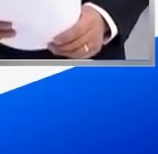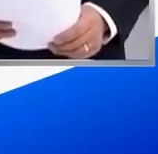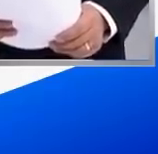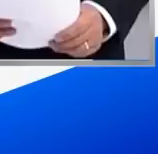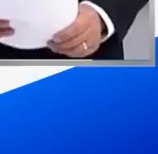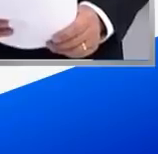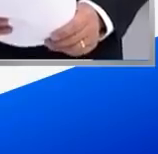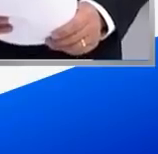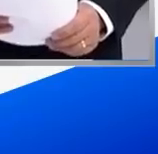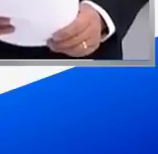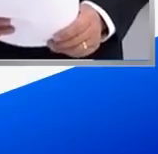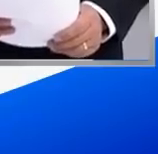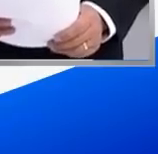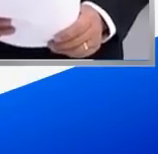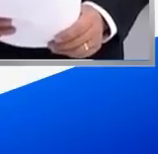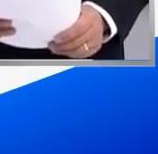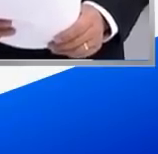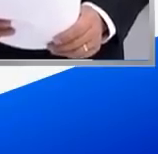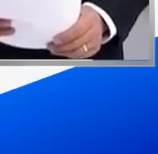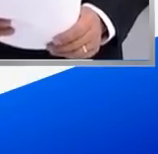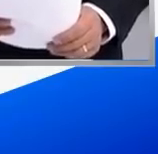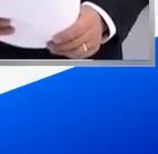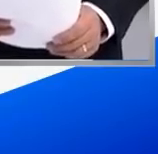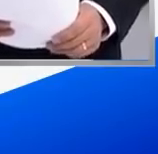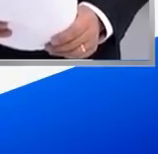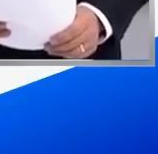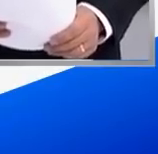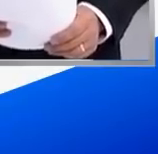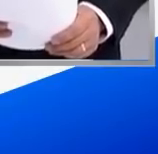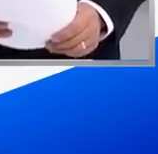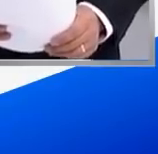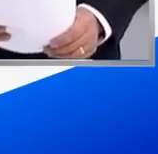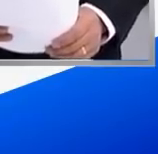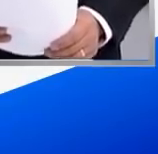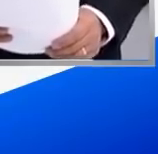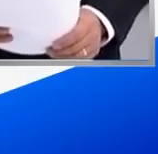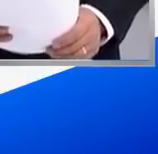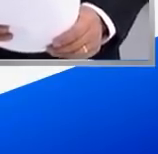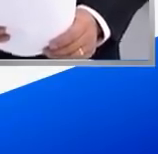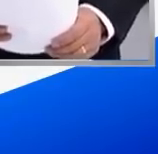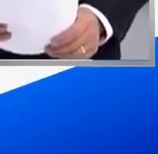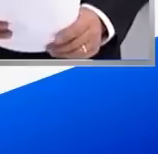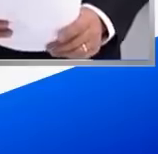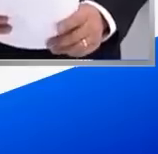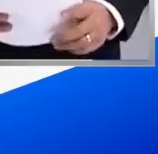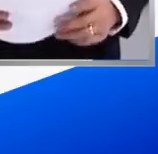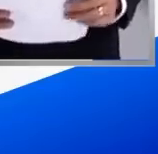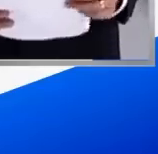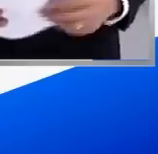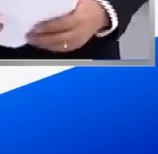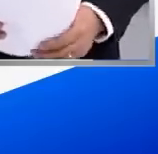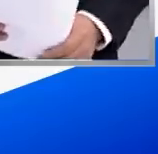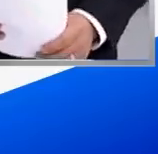25th birthday? 25th talaga? Ngayon nga, ang hirap eh, di ba? Sa so, susunod siguro, ng celebration. Na lang muna yung celebration. Next